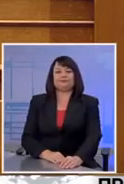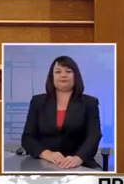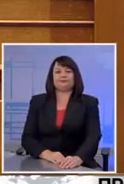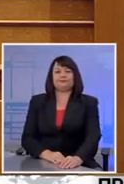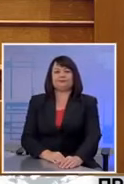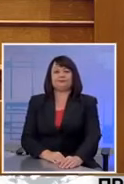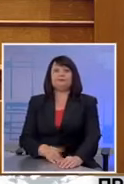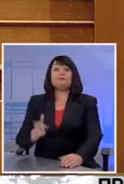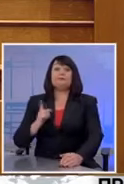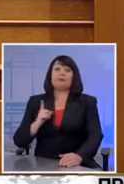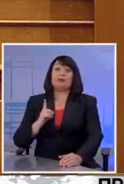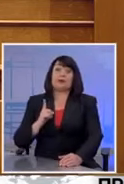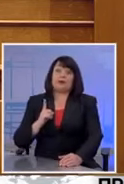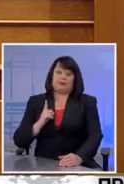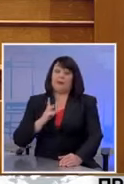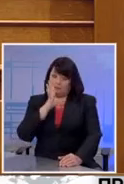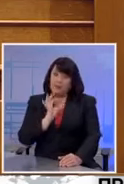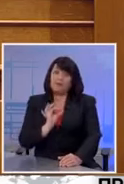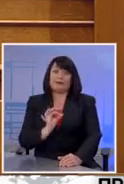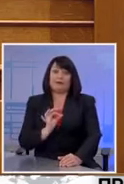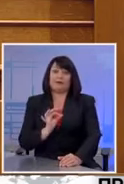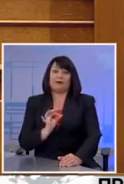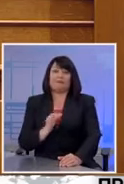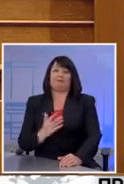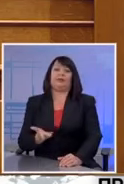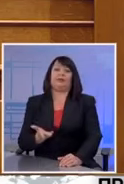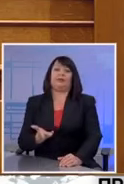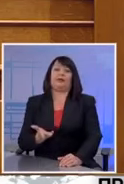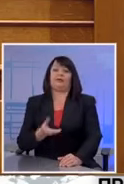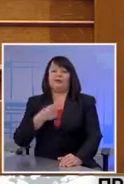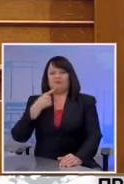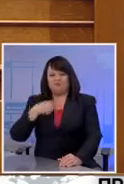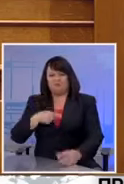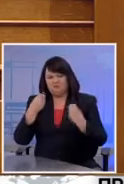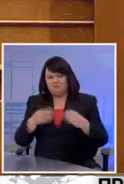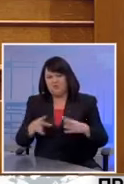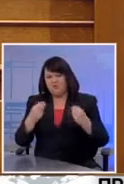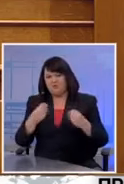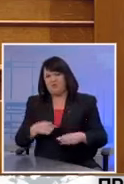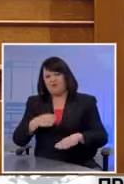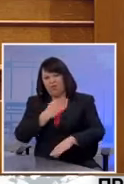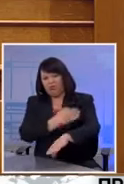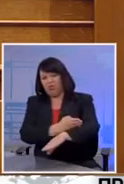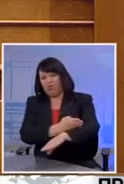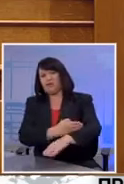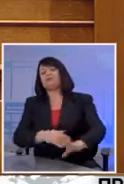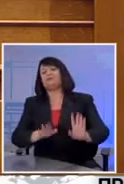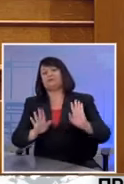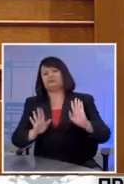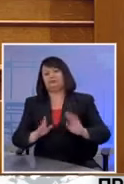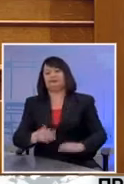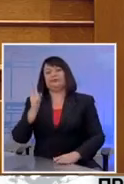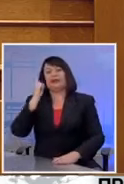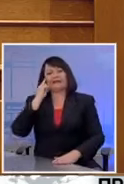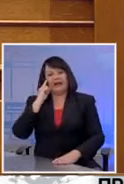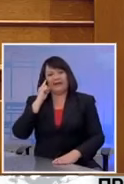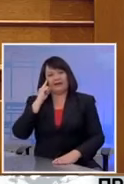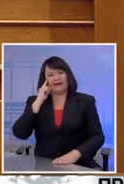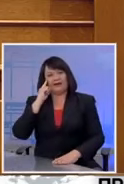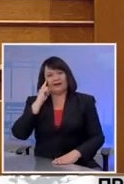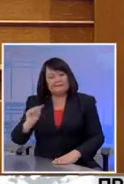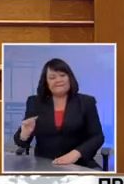Δεν περίμενα πραγματικά ότι θα είστε τόσο χυδαίος σήμερα. Καταλαβαίνω απόλυτα ότι σας